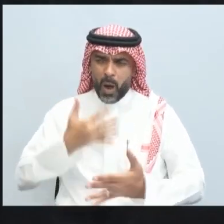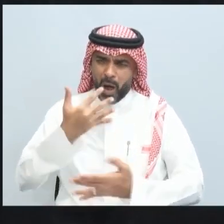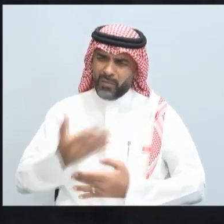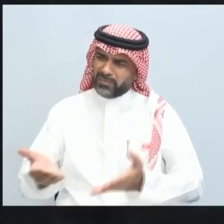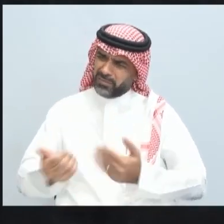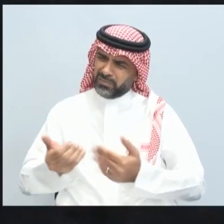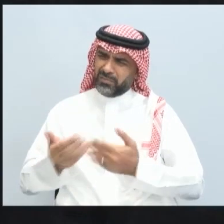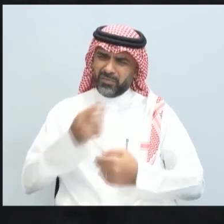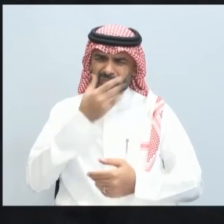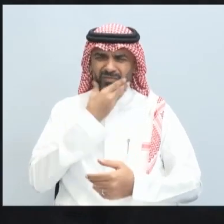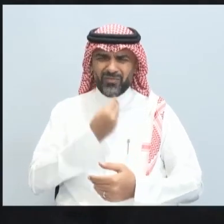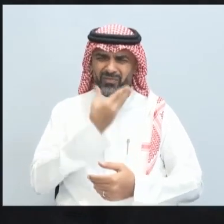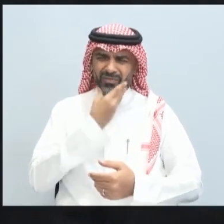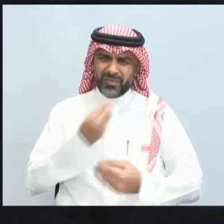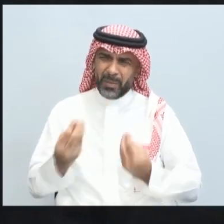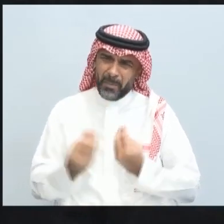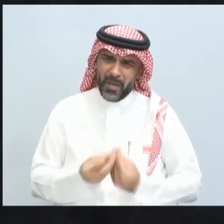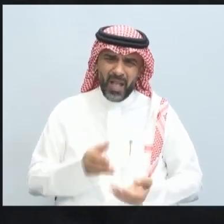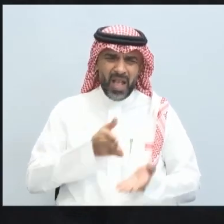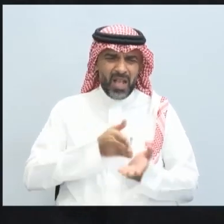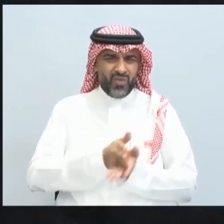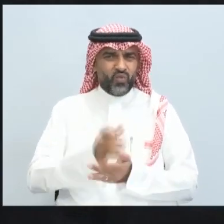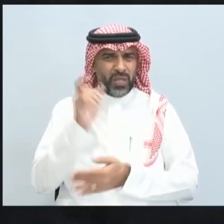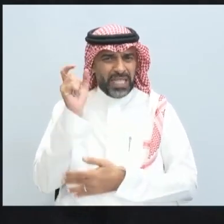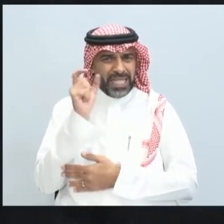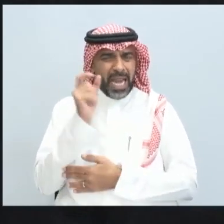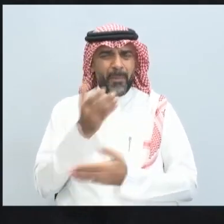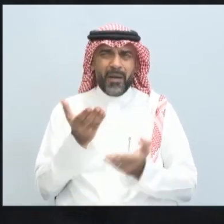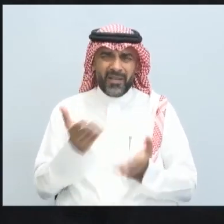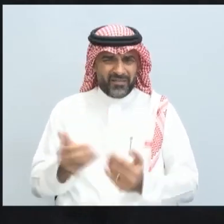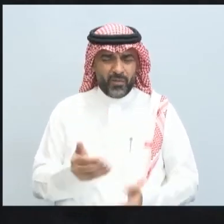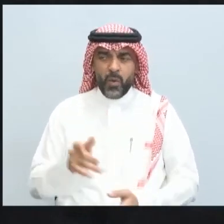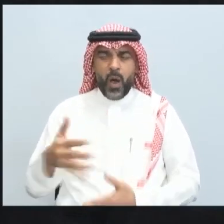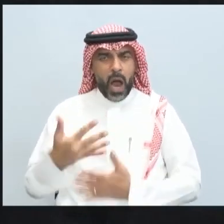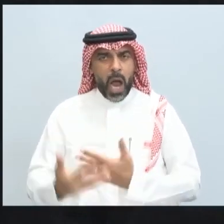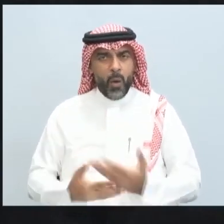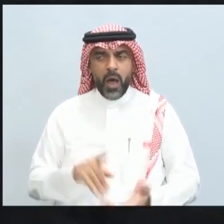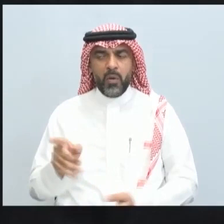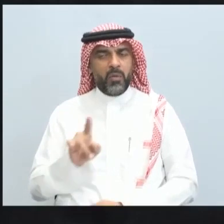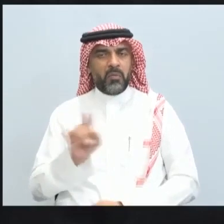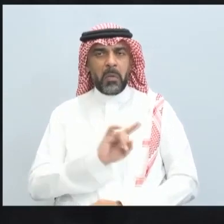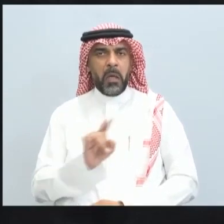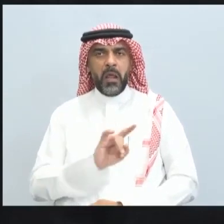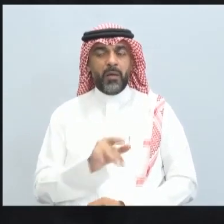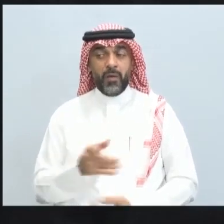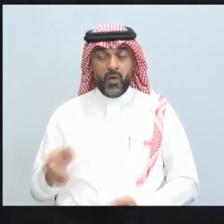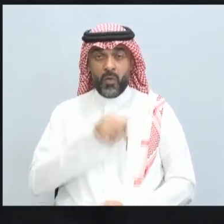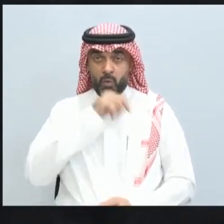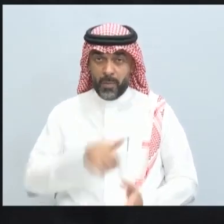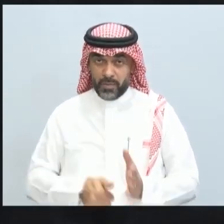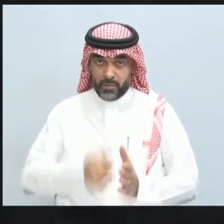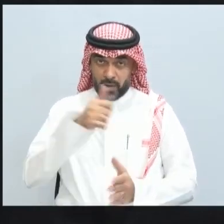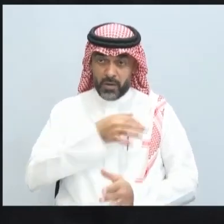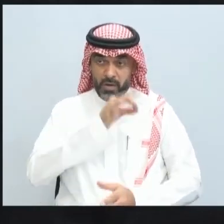من احببت ولكن الله يهدي من يشاء اذا لو كان النبي صلى الله عليه وسلم بيده نفع لو كنت اعلم الغيب